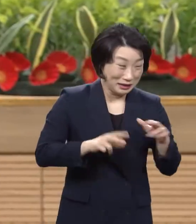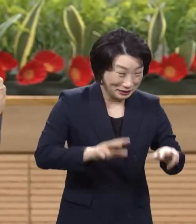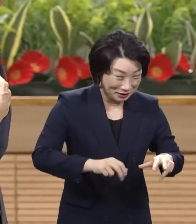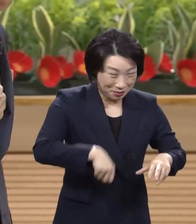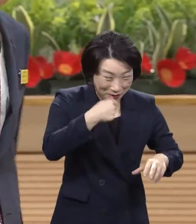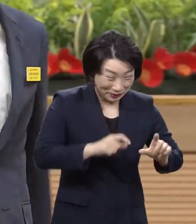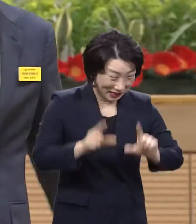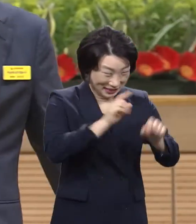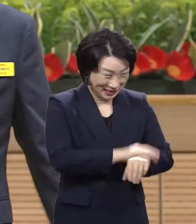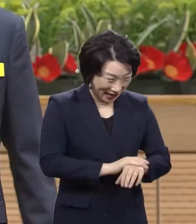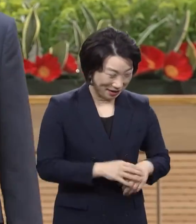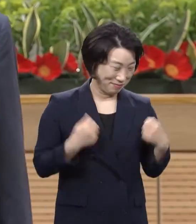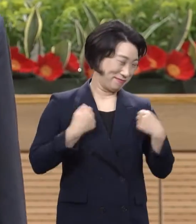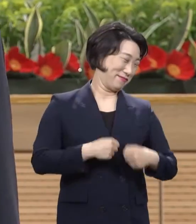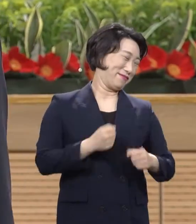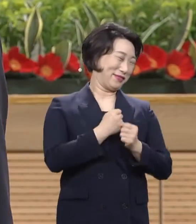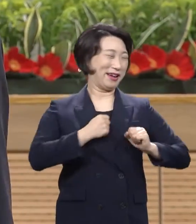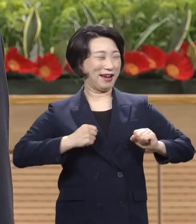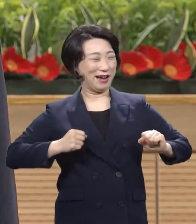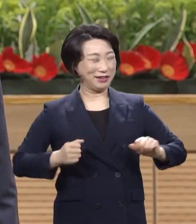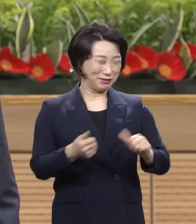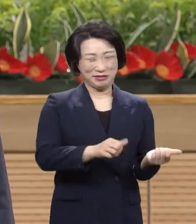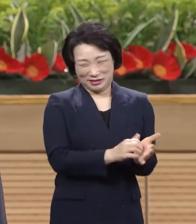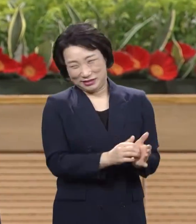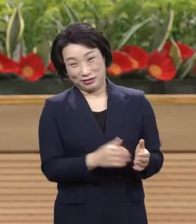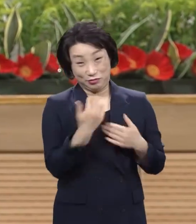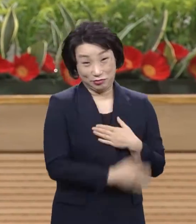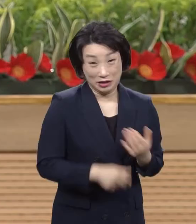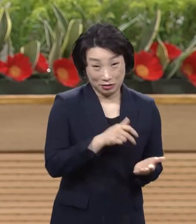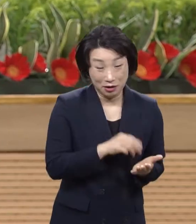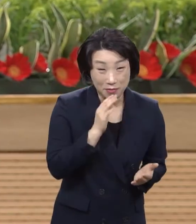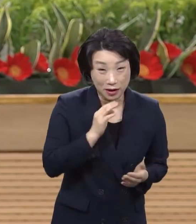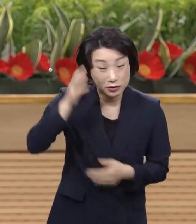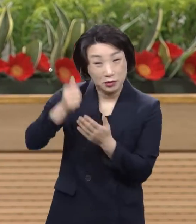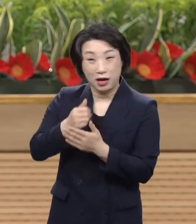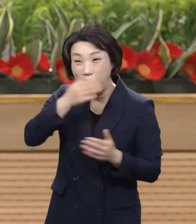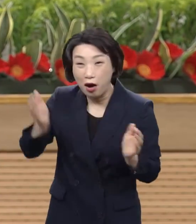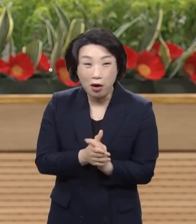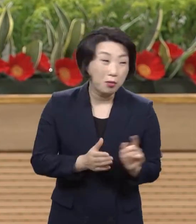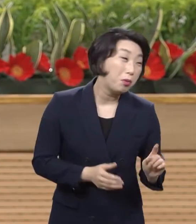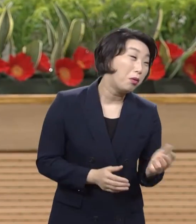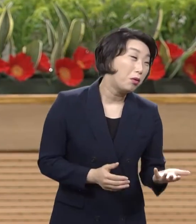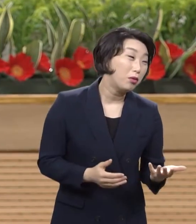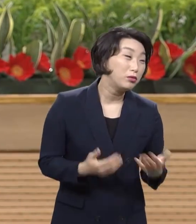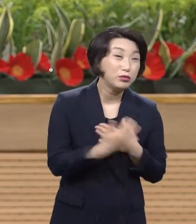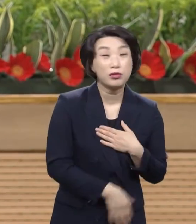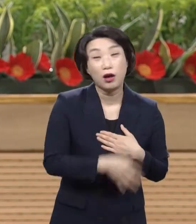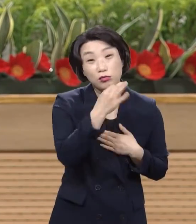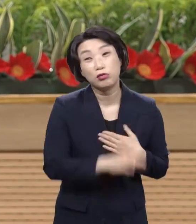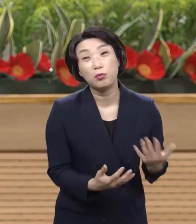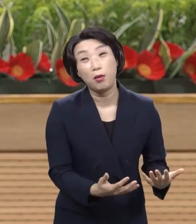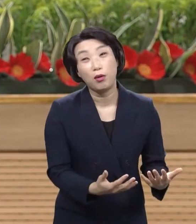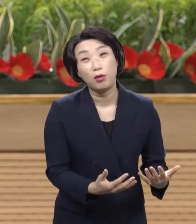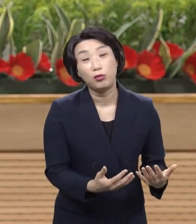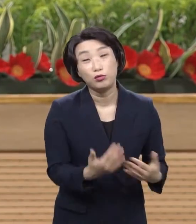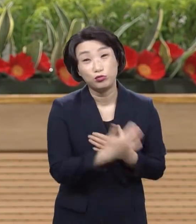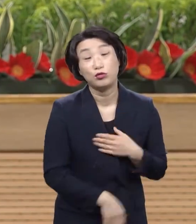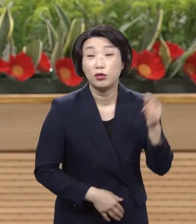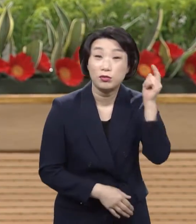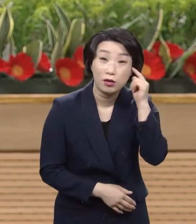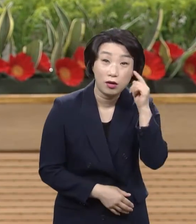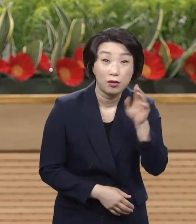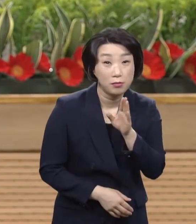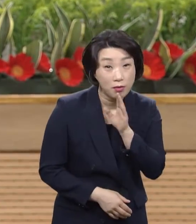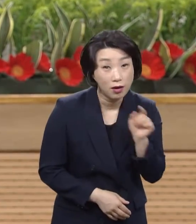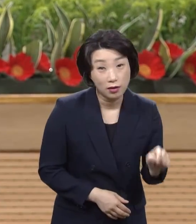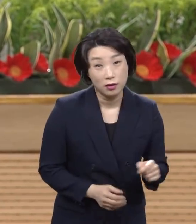먹고 잘 살다 뭐 죽으면 그만이지 뭐 내가 성령하고 타협해서 무슨 뭐 유익이 있나? 육신은 그래.